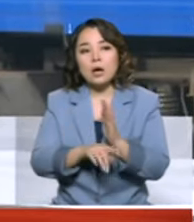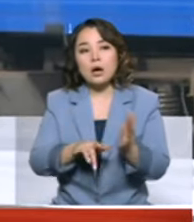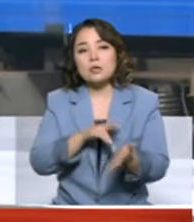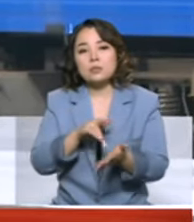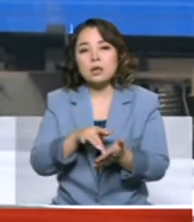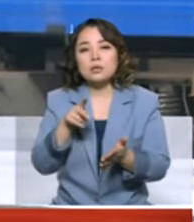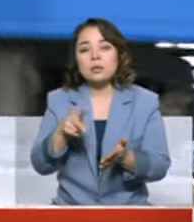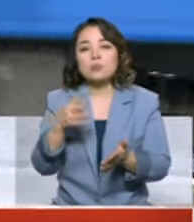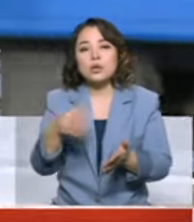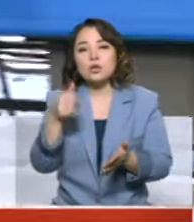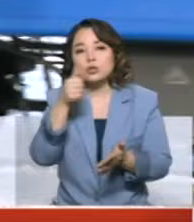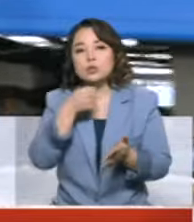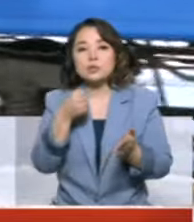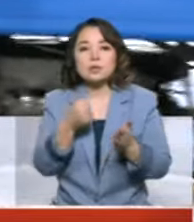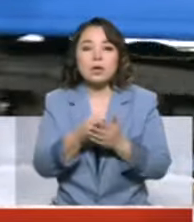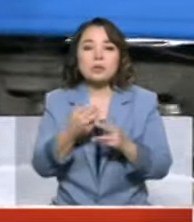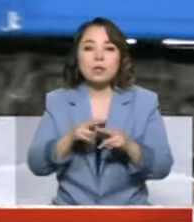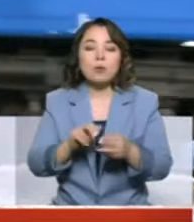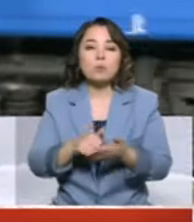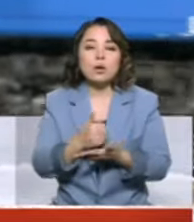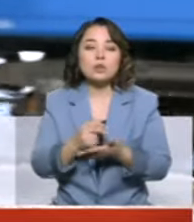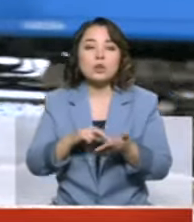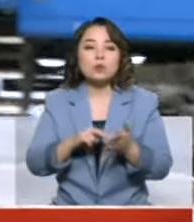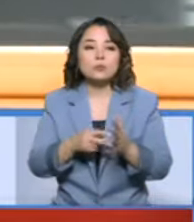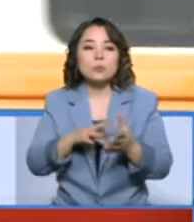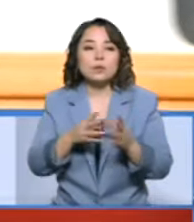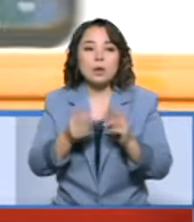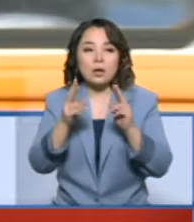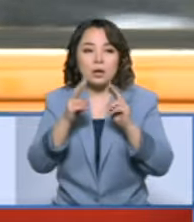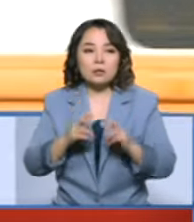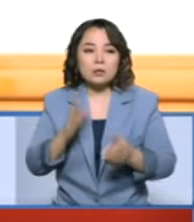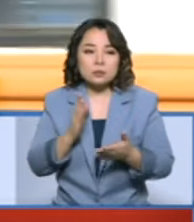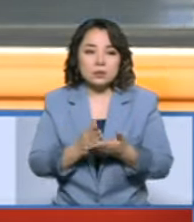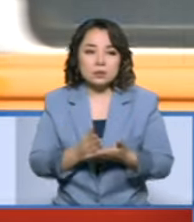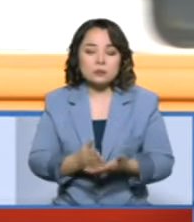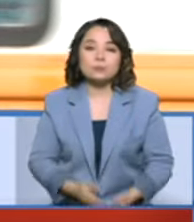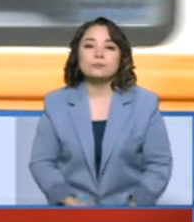қаланың 2040 жылға дейінгі бас жоспарында қарастырылған.